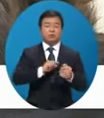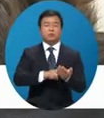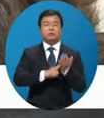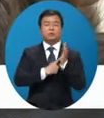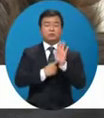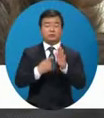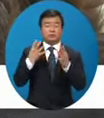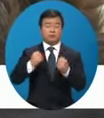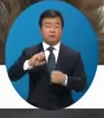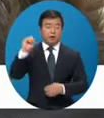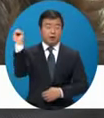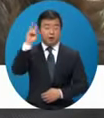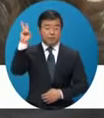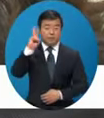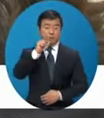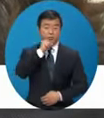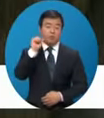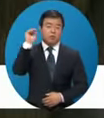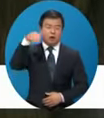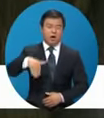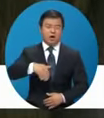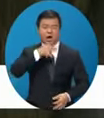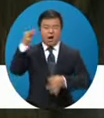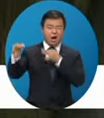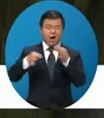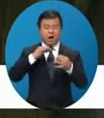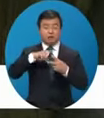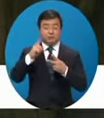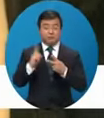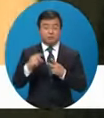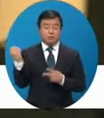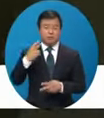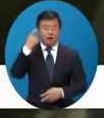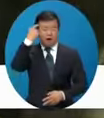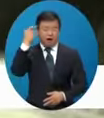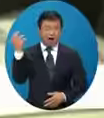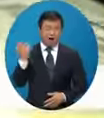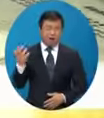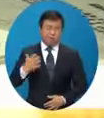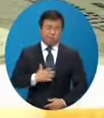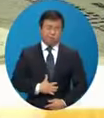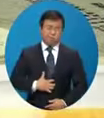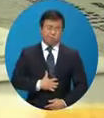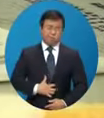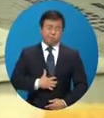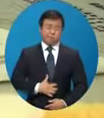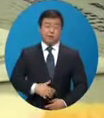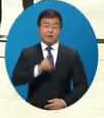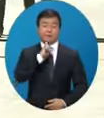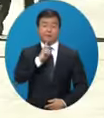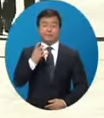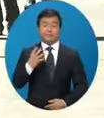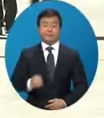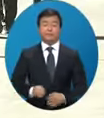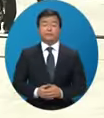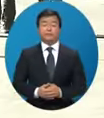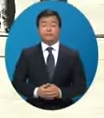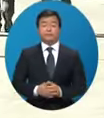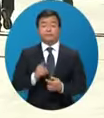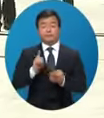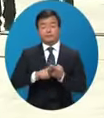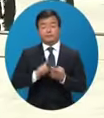갑자기 성적이 떨어지거나 소리를 지르기도 하고 두통이나 복통을 호소하기도 합니다. 때문에 이 같은